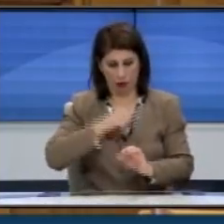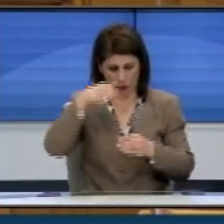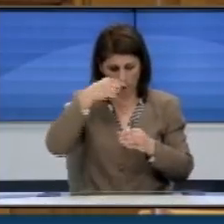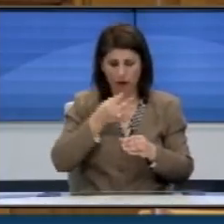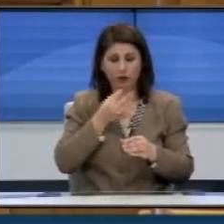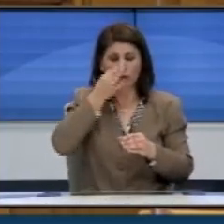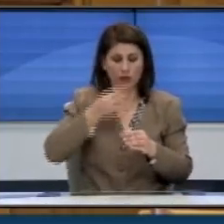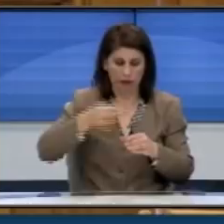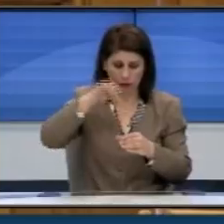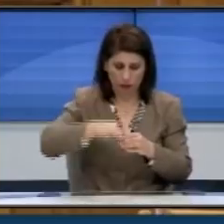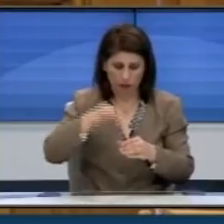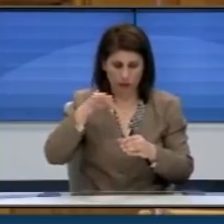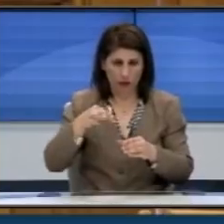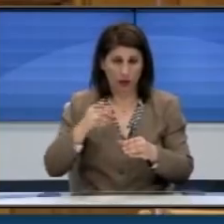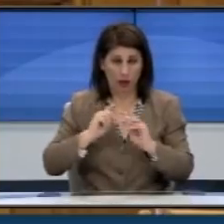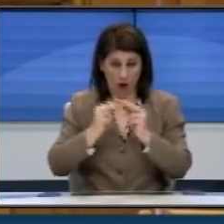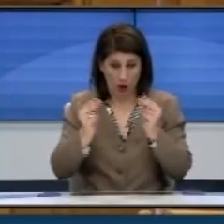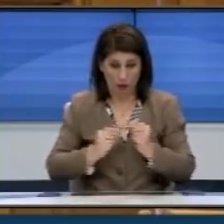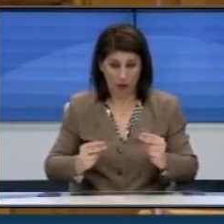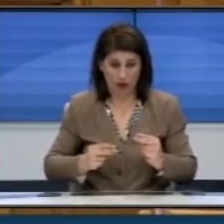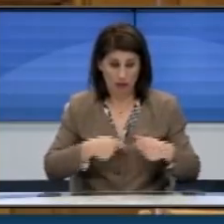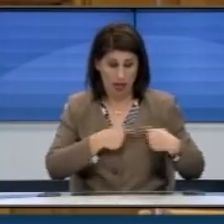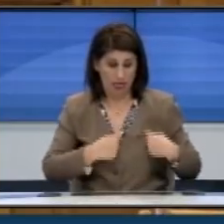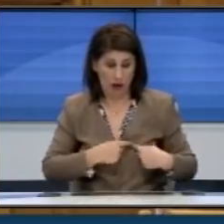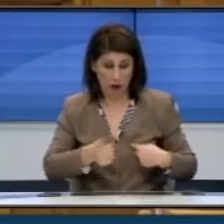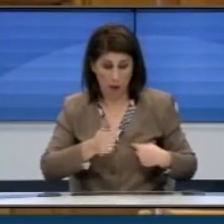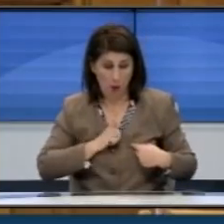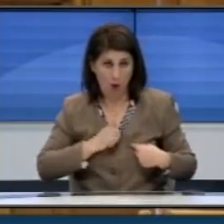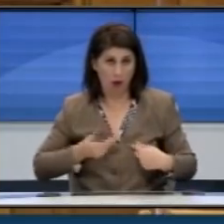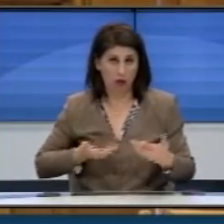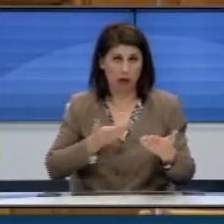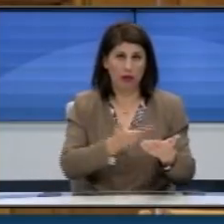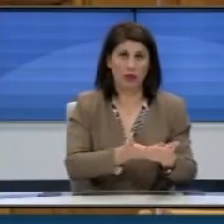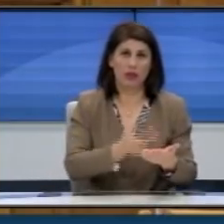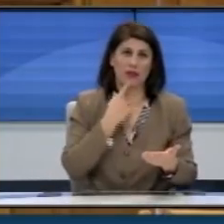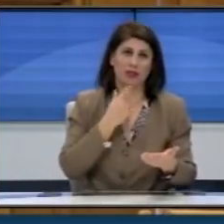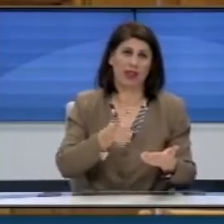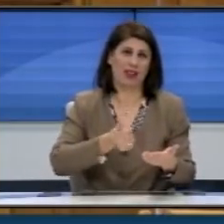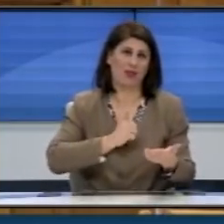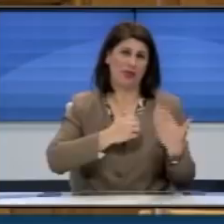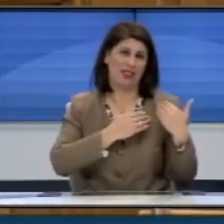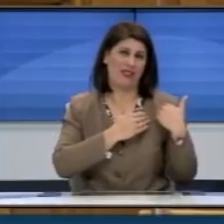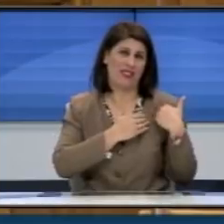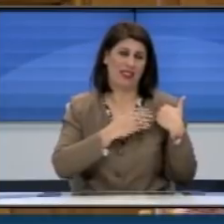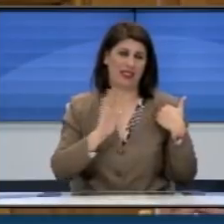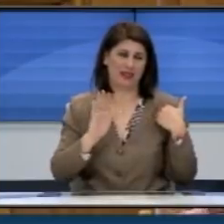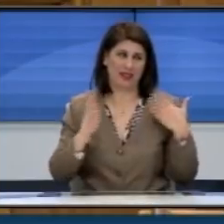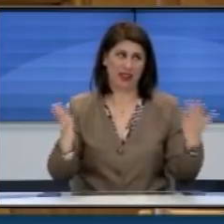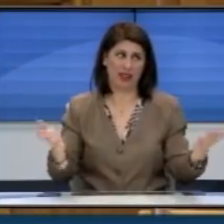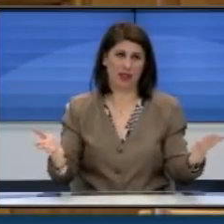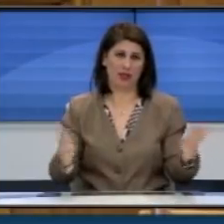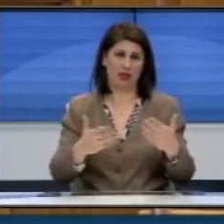το αποτέλεσμά της κιόλας θα δηλώνεται εθελοντικά πάλι στα πλαίσια της περιβόητης ατομικής ευθύνης.